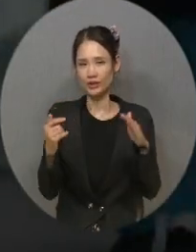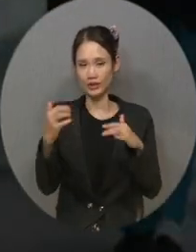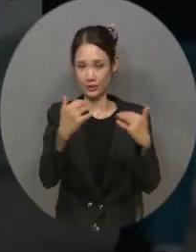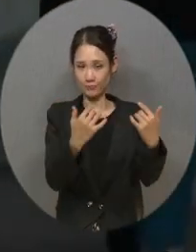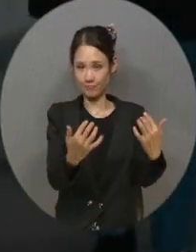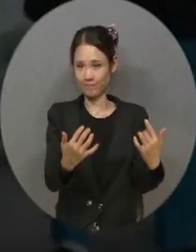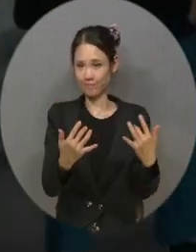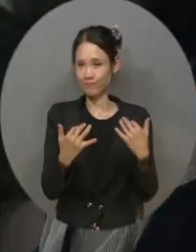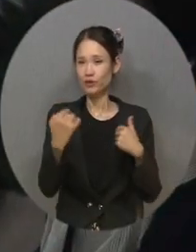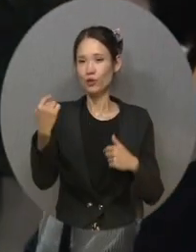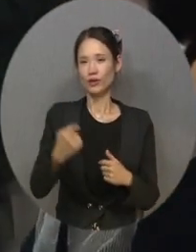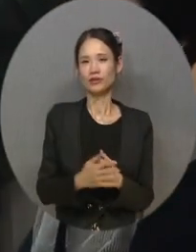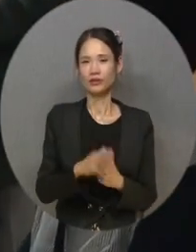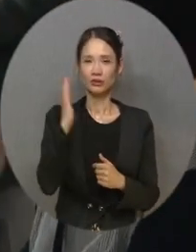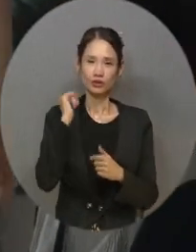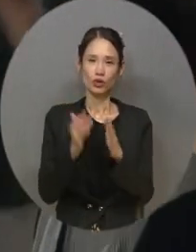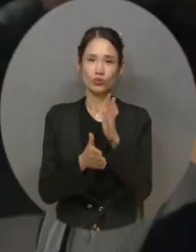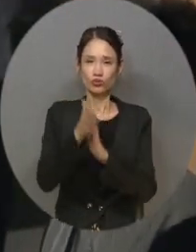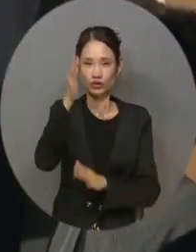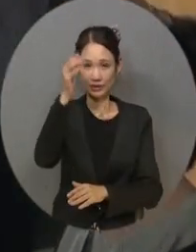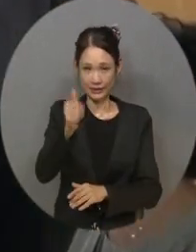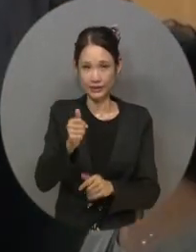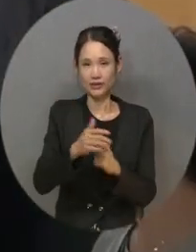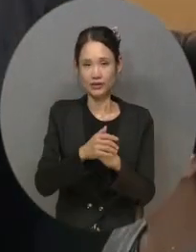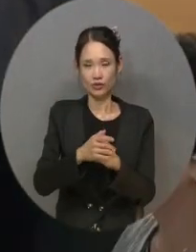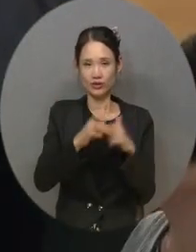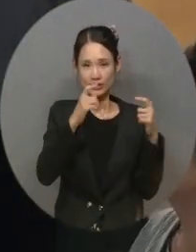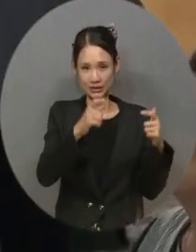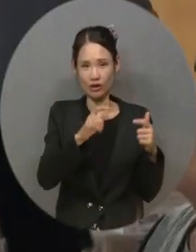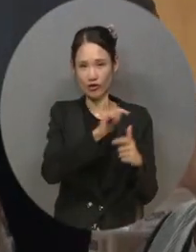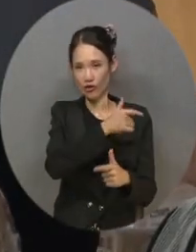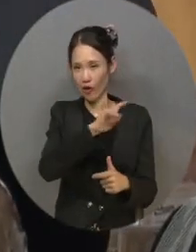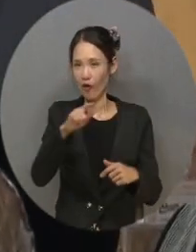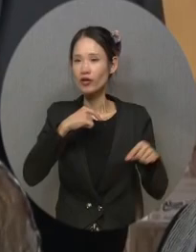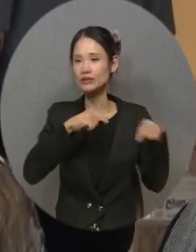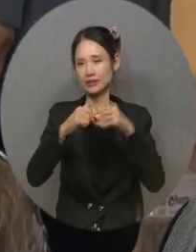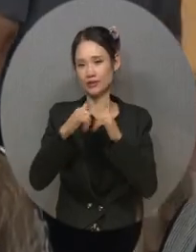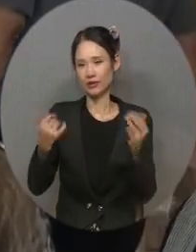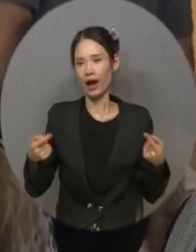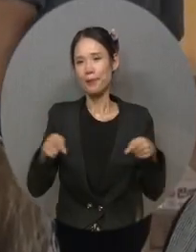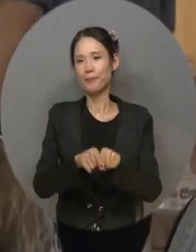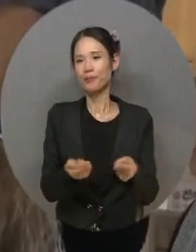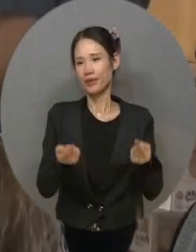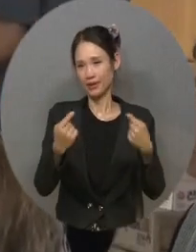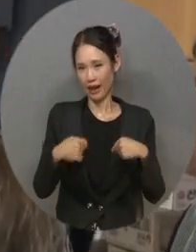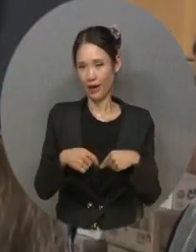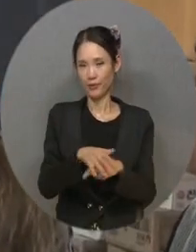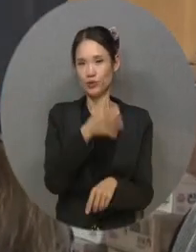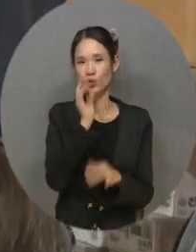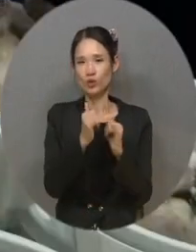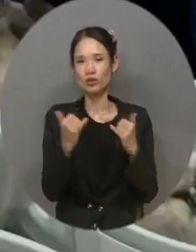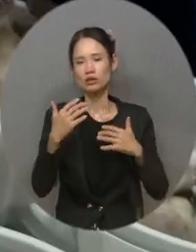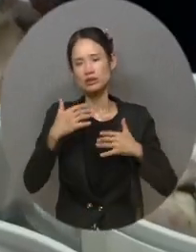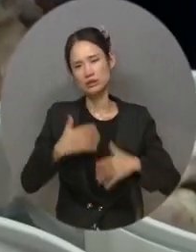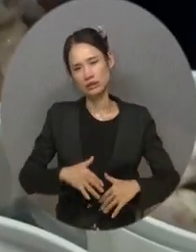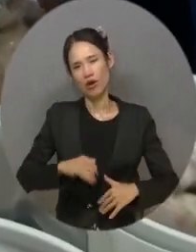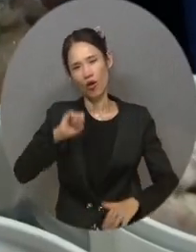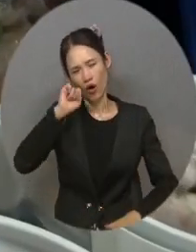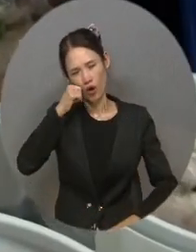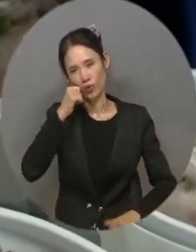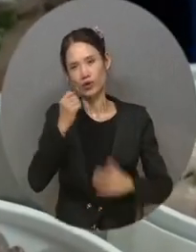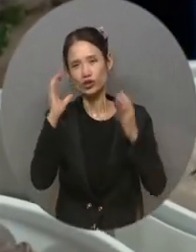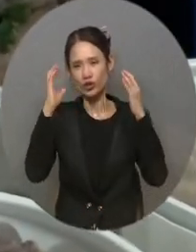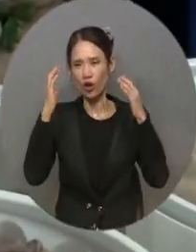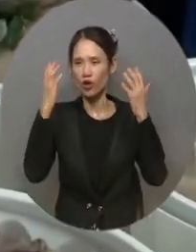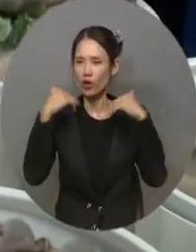하고 있습니다. 의정부 시장을 비롯한 지역 다수의 정치인들도 함께하며 노인들의 지치기 쉬운 여름날을